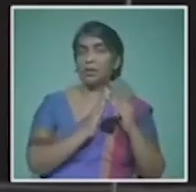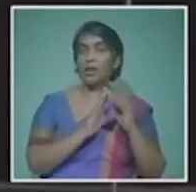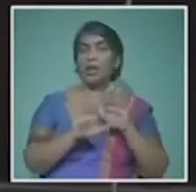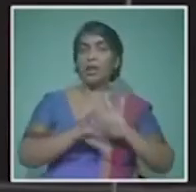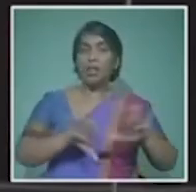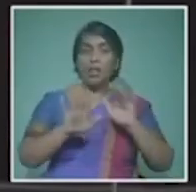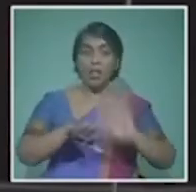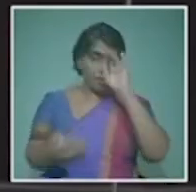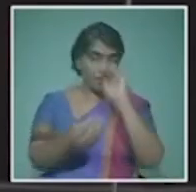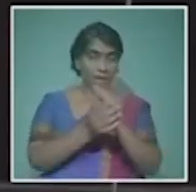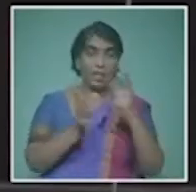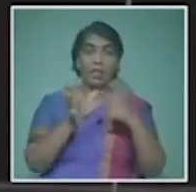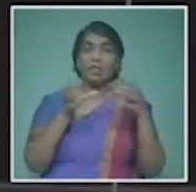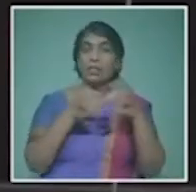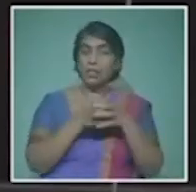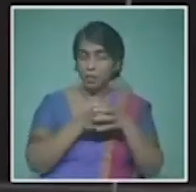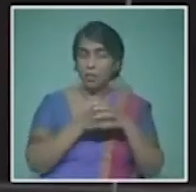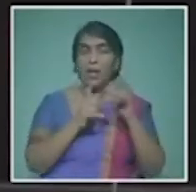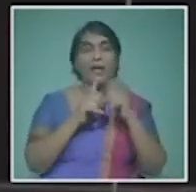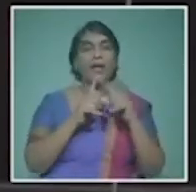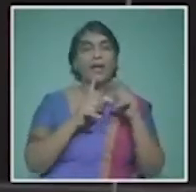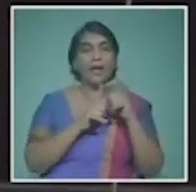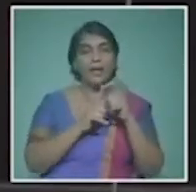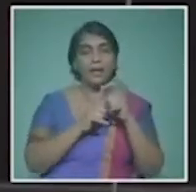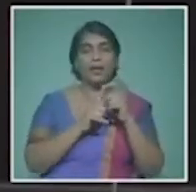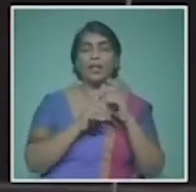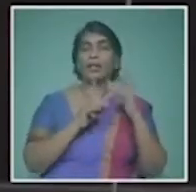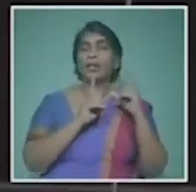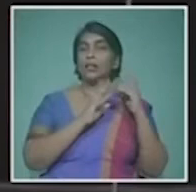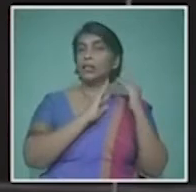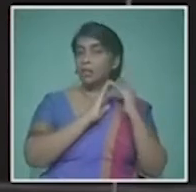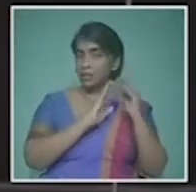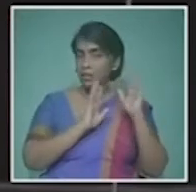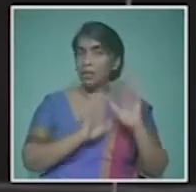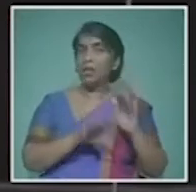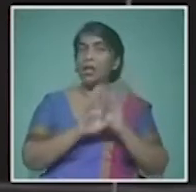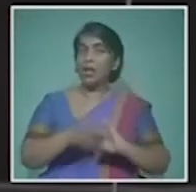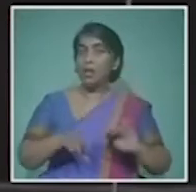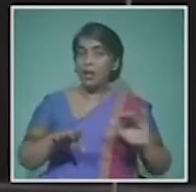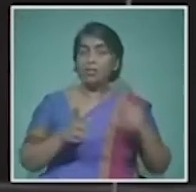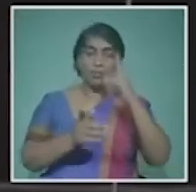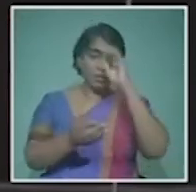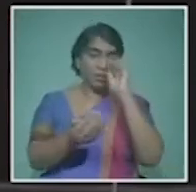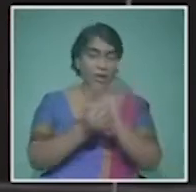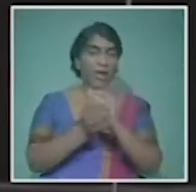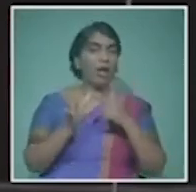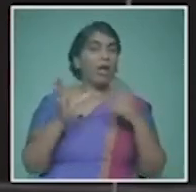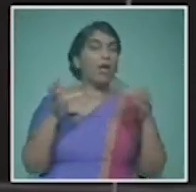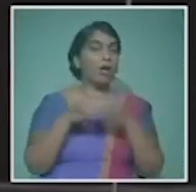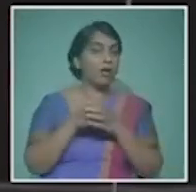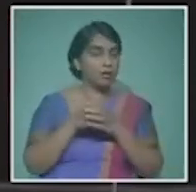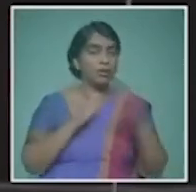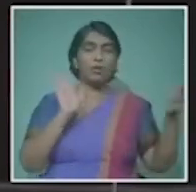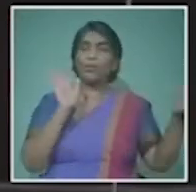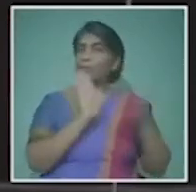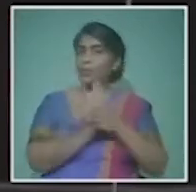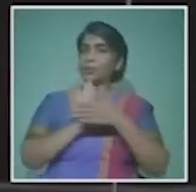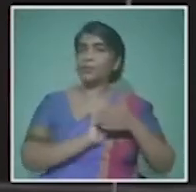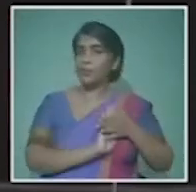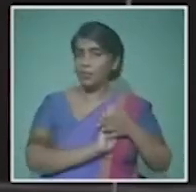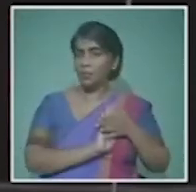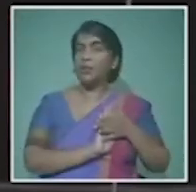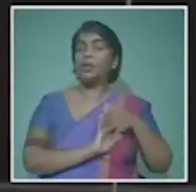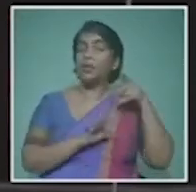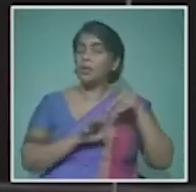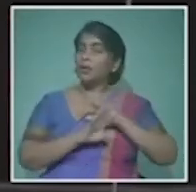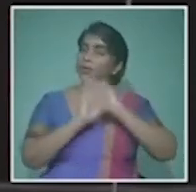පරිවාස දෙපාර්තමේන්තුව අධ්‍යාපන දෙපාර්තමේන්තුව සහ ළමා ආරක්ෂක අධිකාරිය සමග අත්වල් බැඳගනිමින්